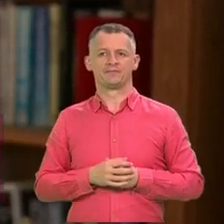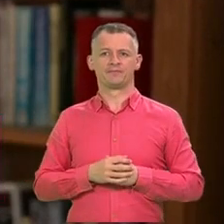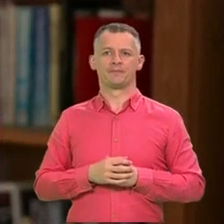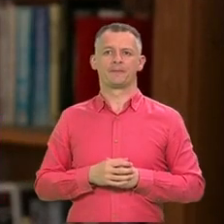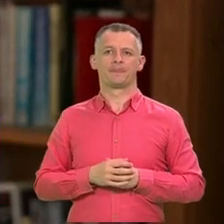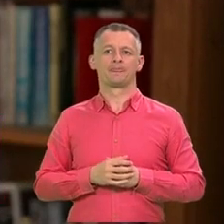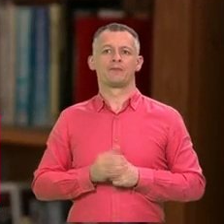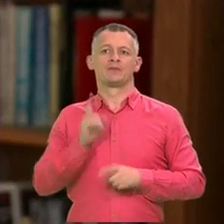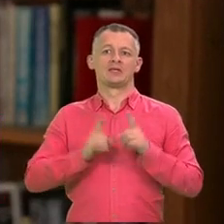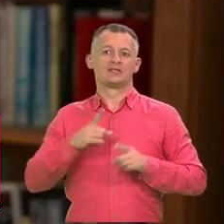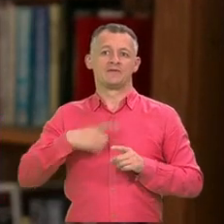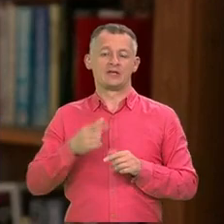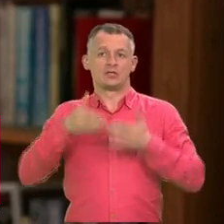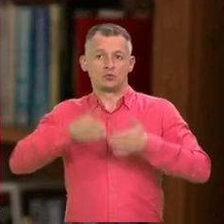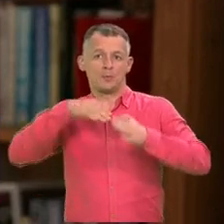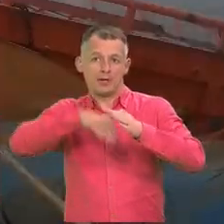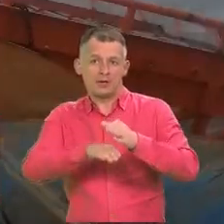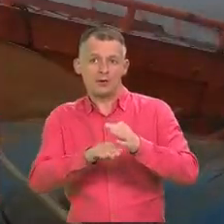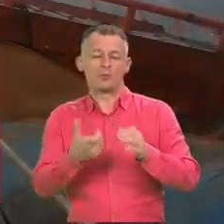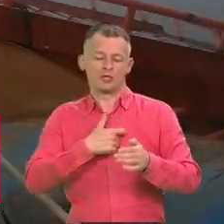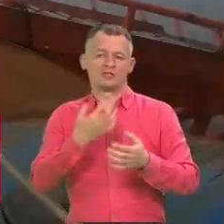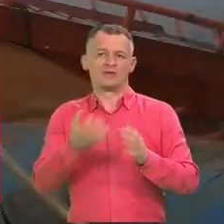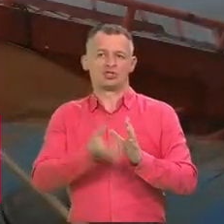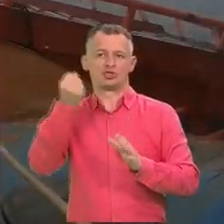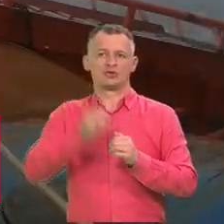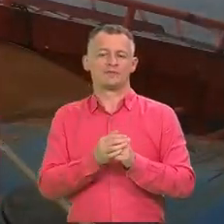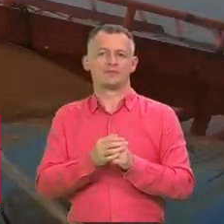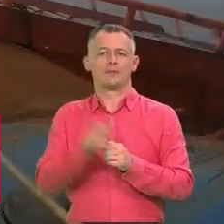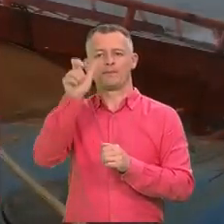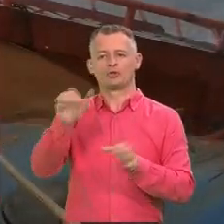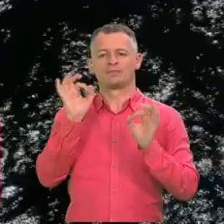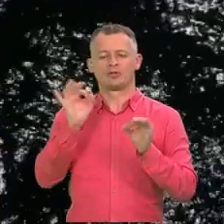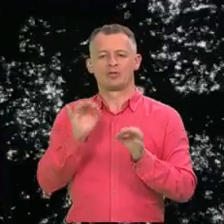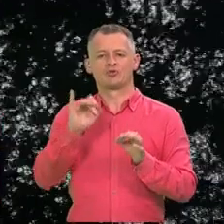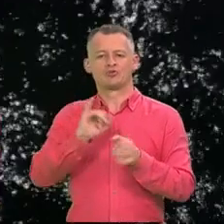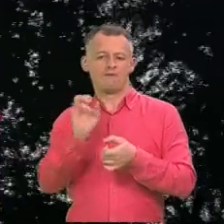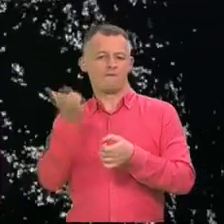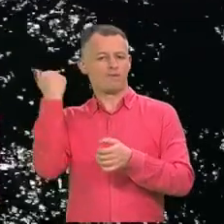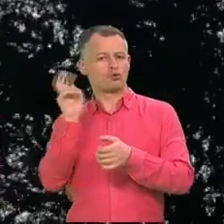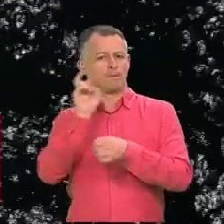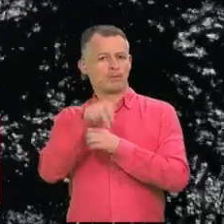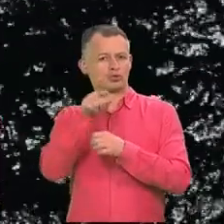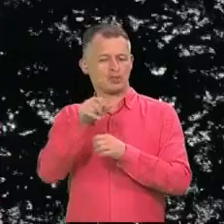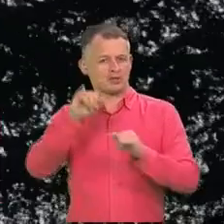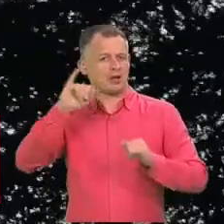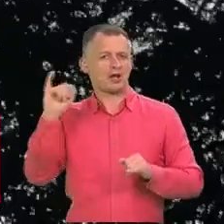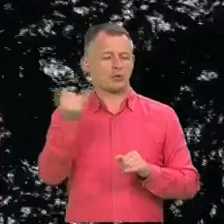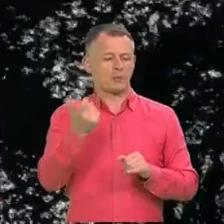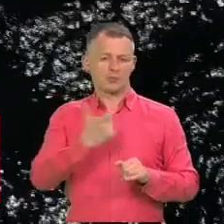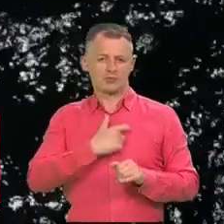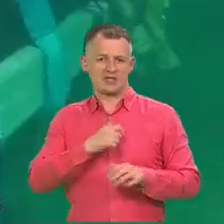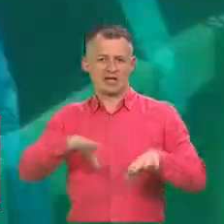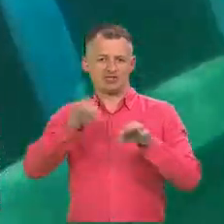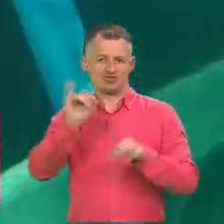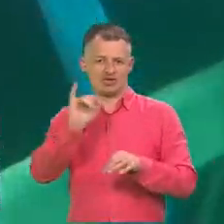if they're alive in the sub and that could be done in the next day. Experții și foștii participanți la acest tip de expediție însă cred că șansele de a găsi pe cei